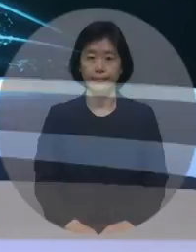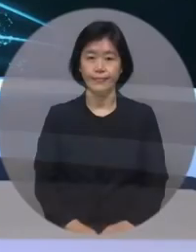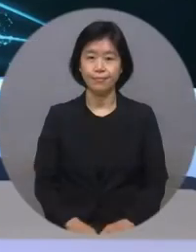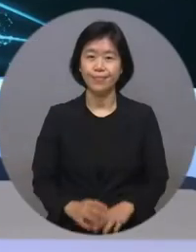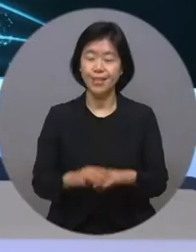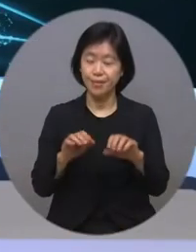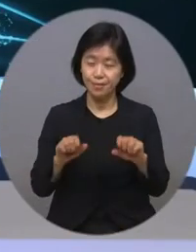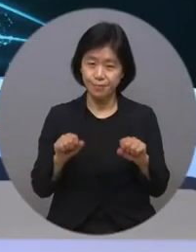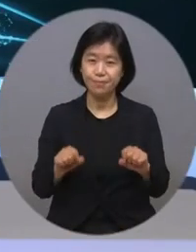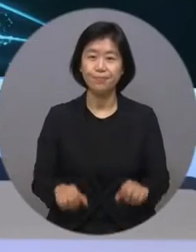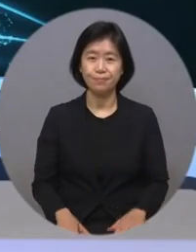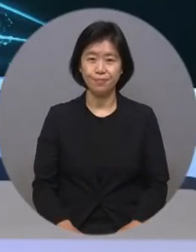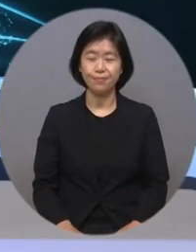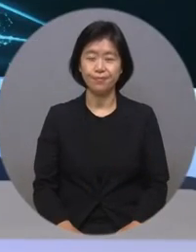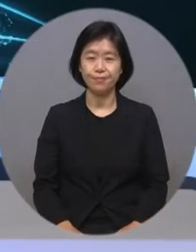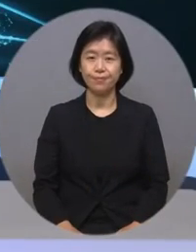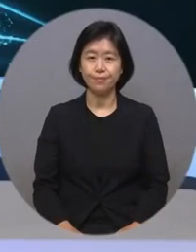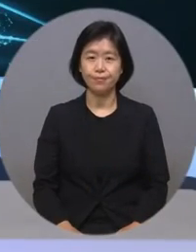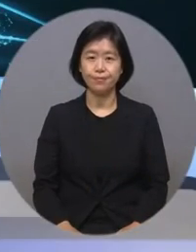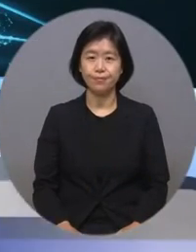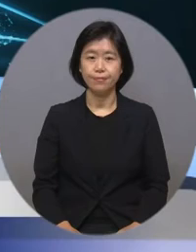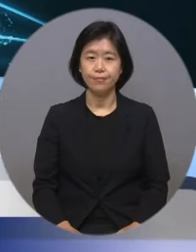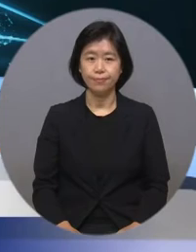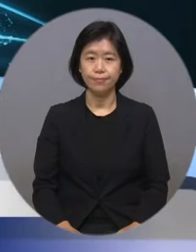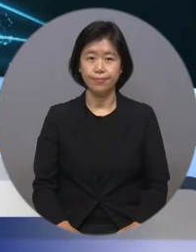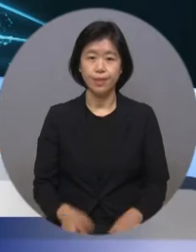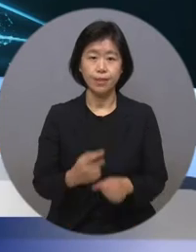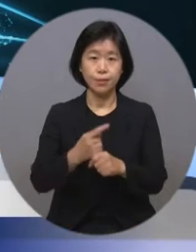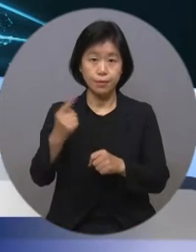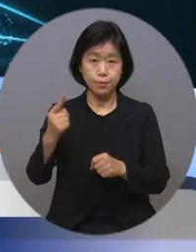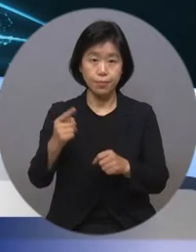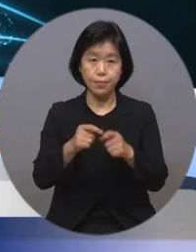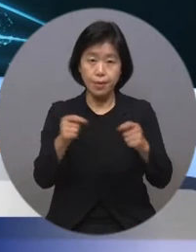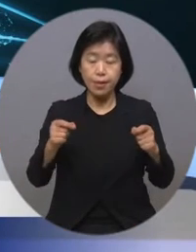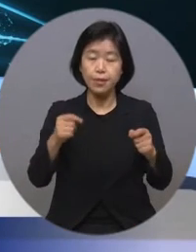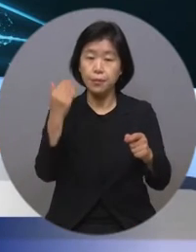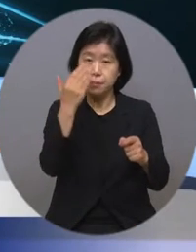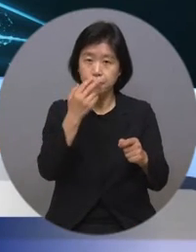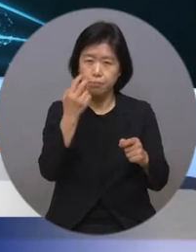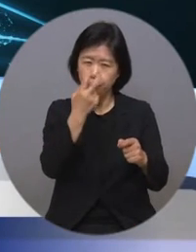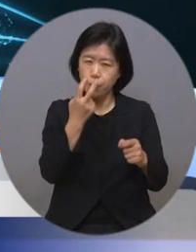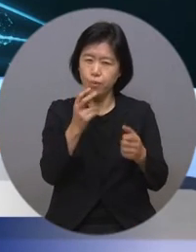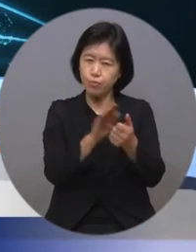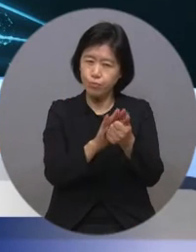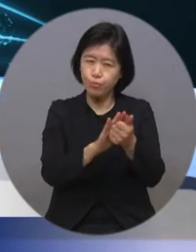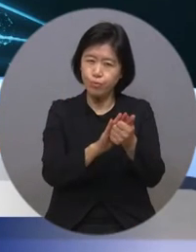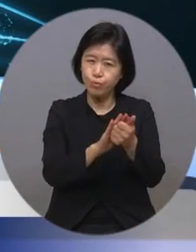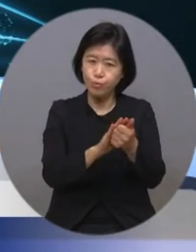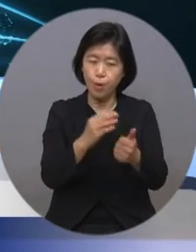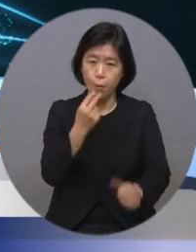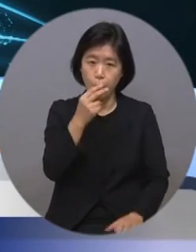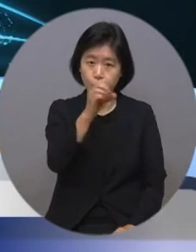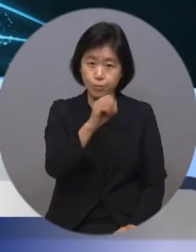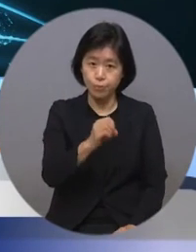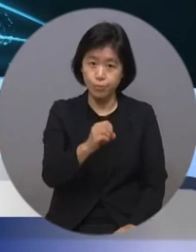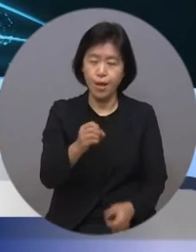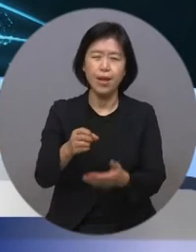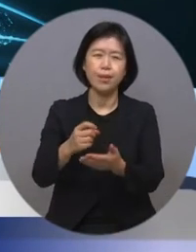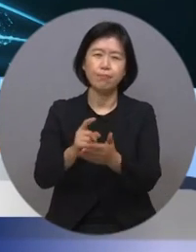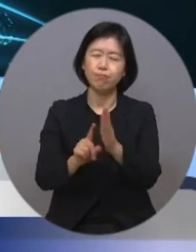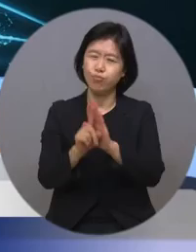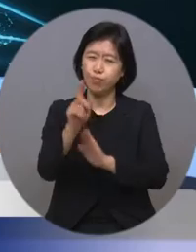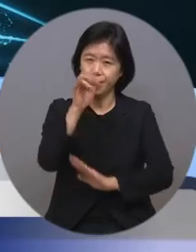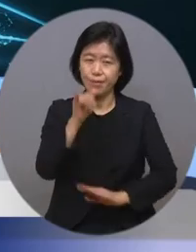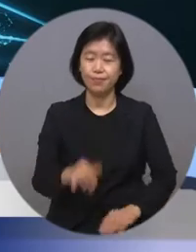시청자 여러분 안녕하십니까? 복지TV 뉴스입니다. 내년도 장기요양 보험료율과 장기요양 수가가 인상됩니다. 자세한